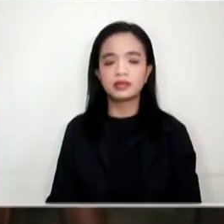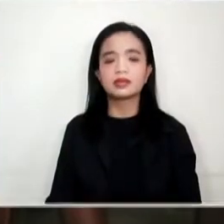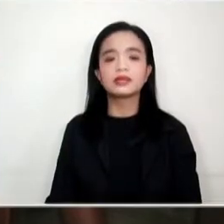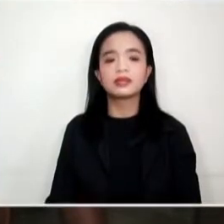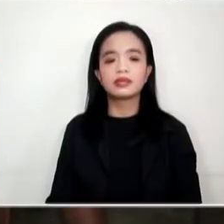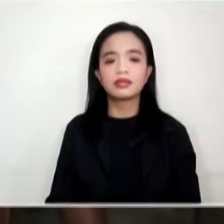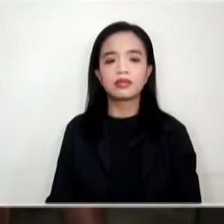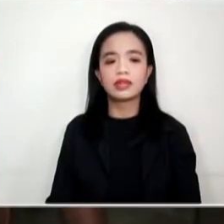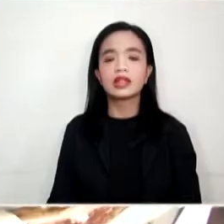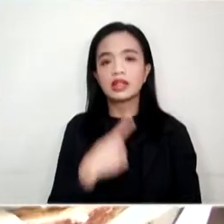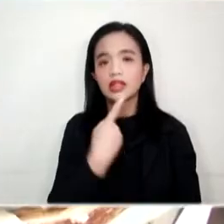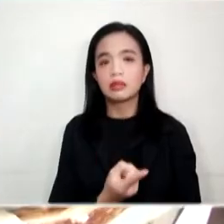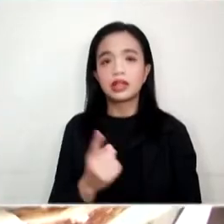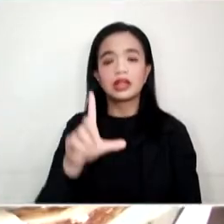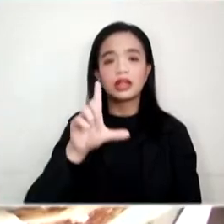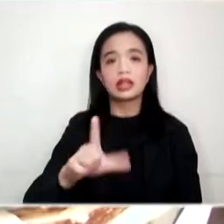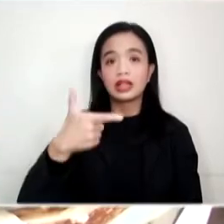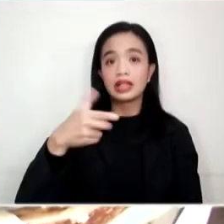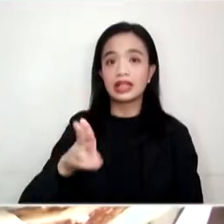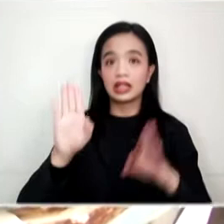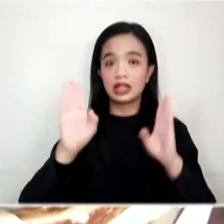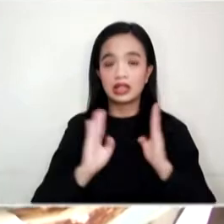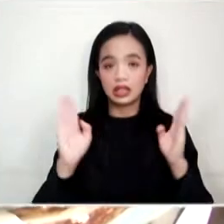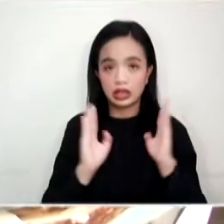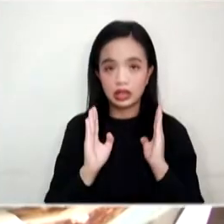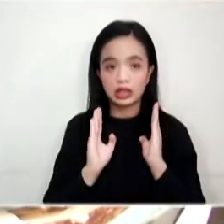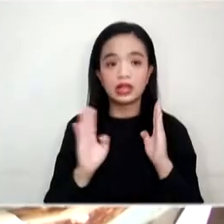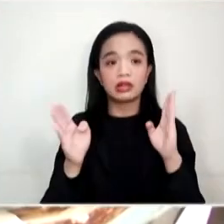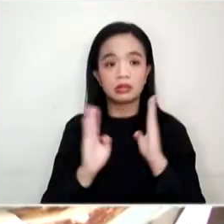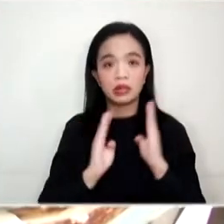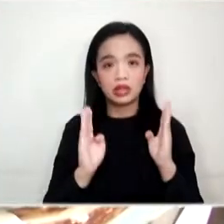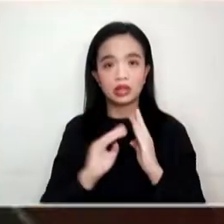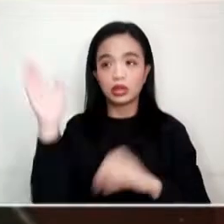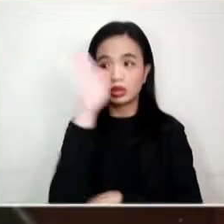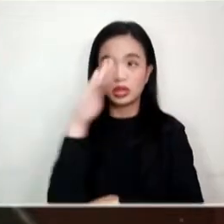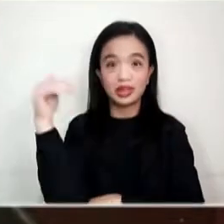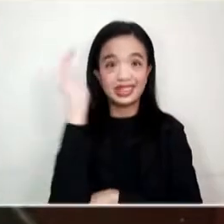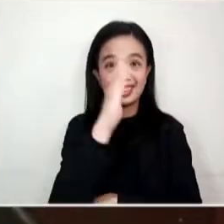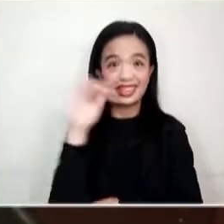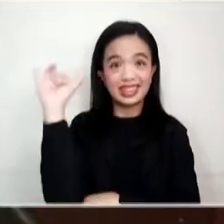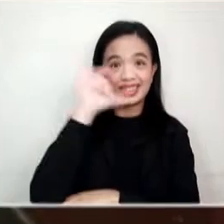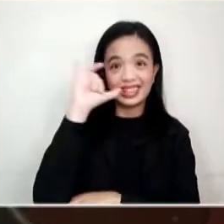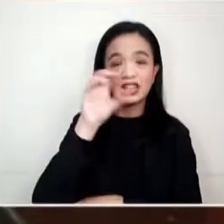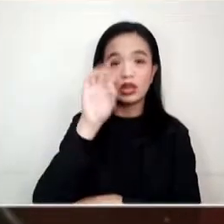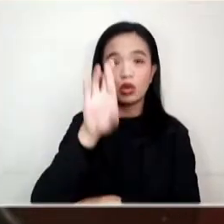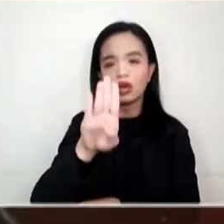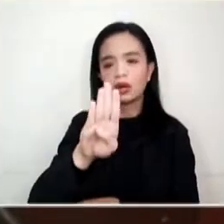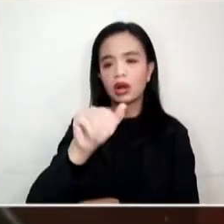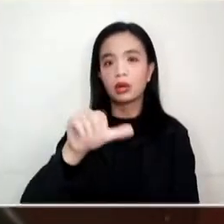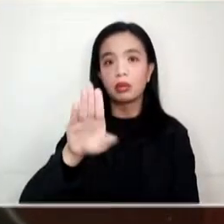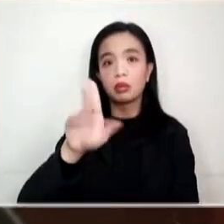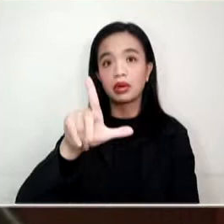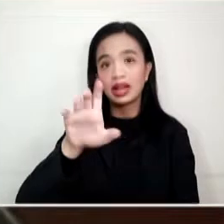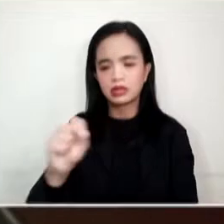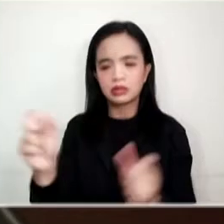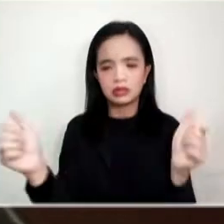Impanamnama ti lokal gobyerno ti Baguio City kadagiti kameng ti Baguio Association of Bar Entertainers, wino babes. Nga aglokat dagito iti kabiitan na guntaway